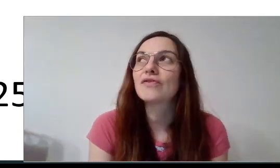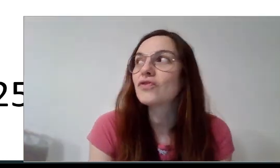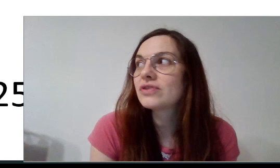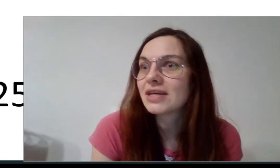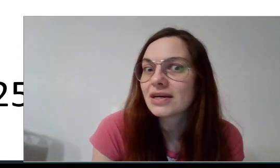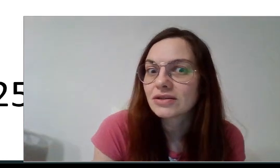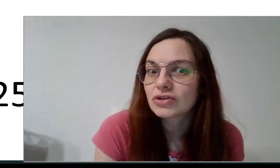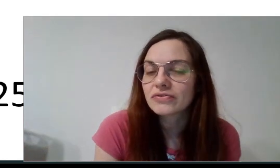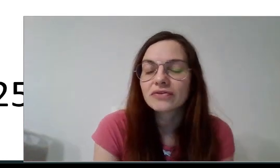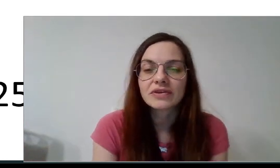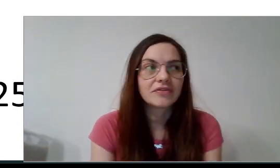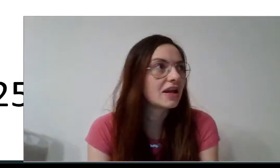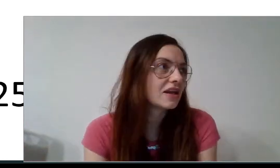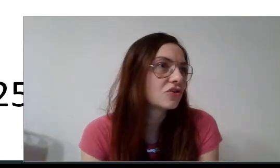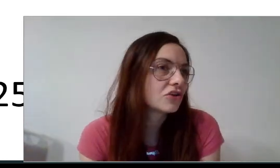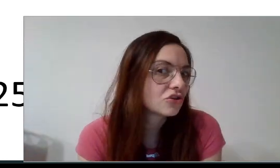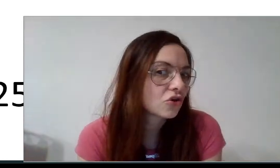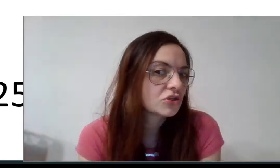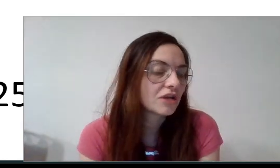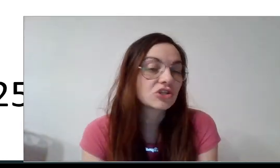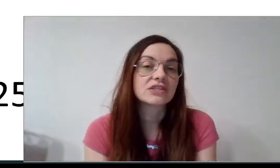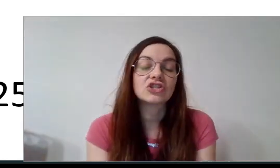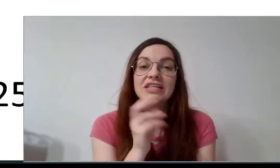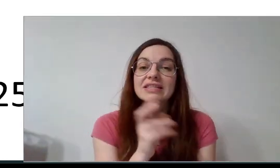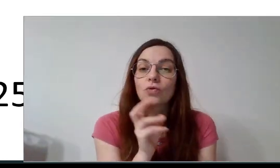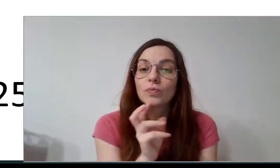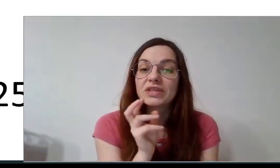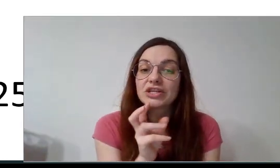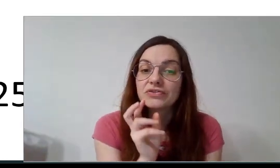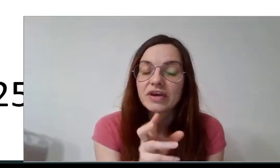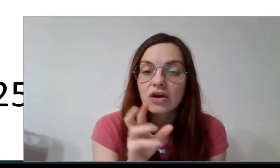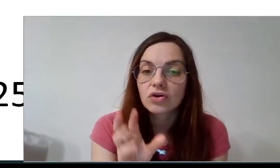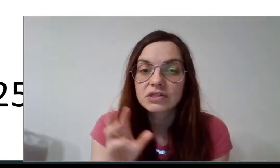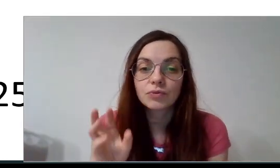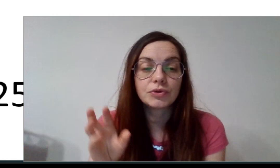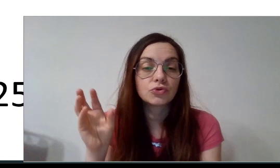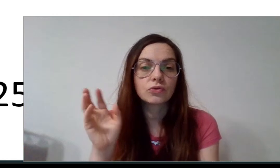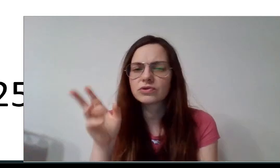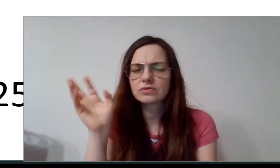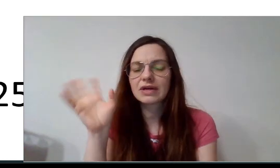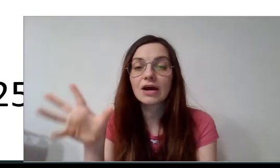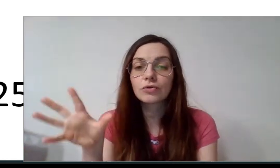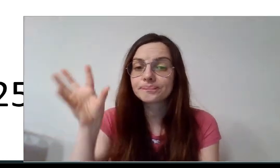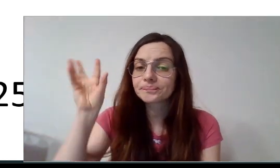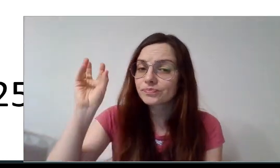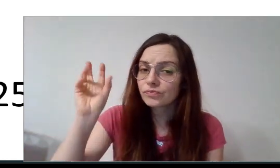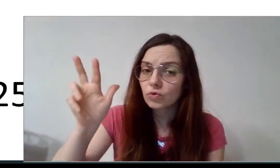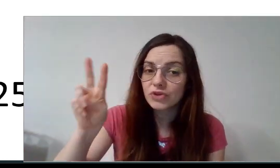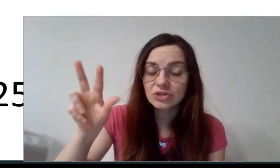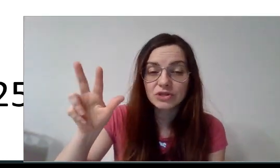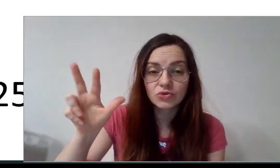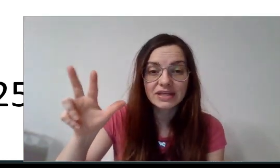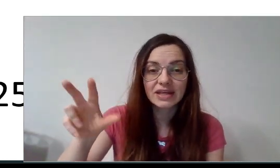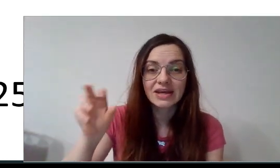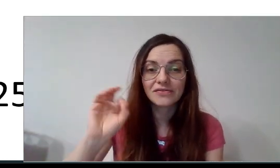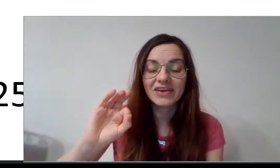Wer wohnt hier? Ko živi ovdje? Wer lernt Deutsch? Ko uči nemački? Znači, iza upitne reči wer koristim imenicu, odnosno glagol, u trećem